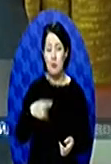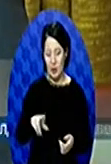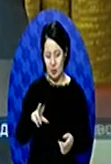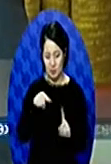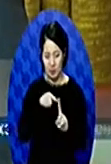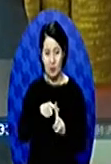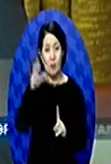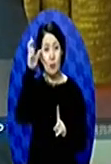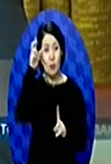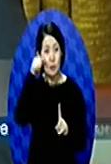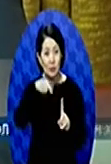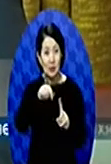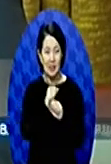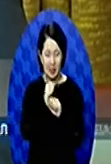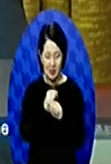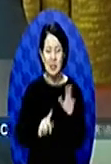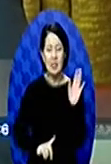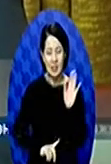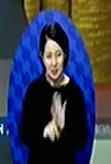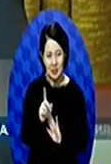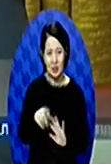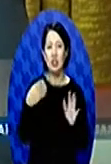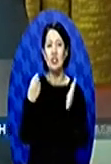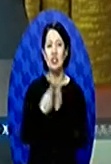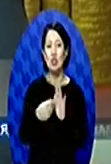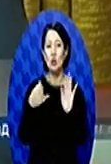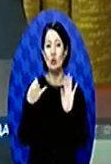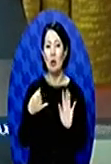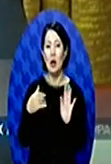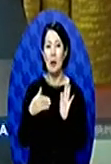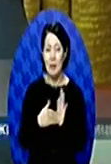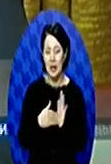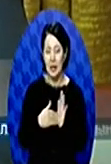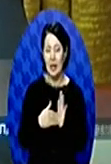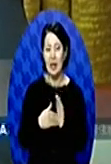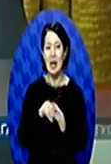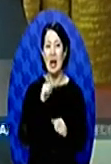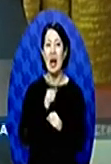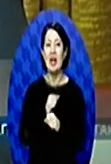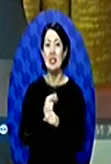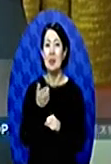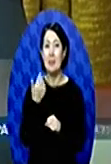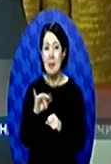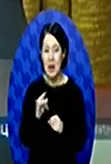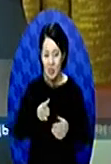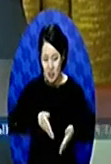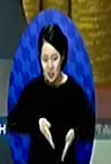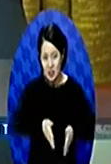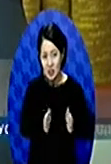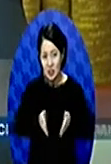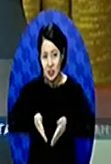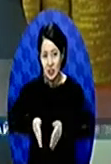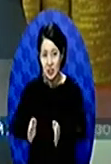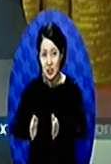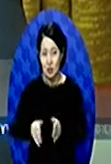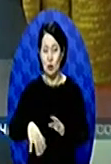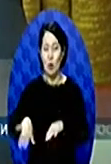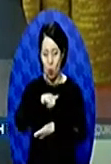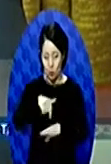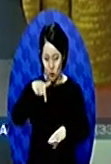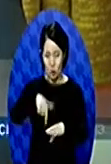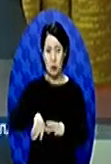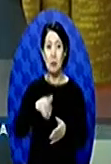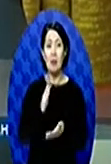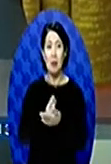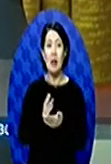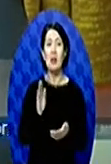гэсэн. А ер нь бол нэг 6000 орчим ажлын байр чиглэл бол бас улсын хэмжээнд байдаг юм байна. Тэгээ